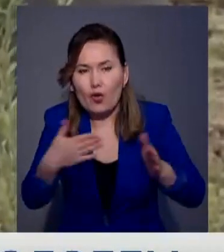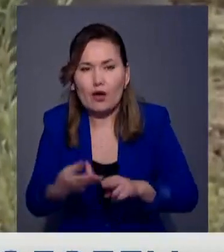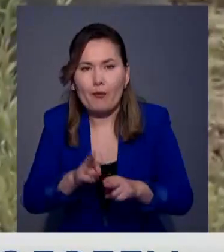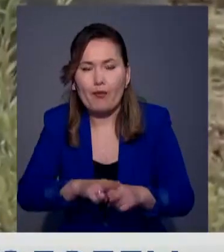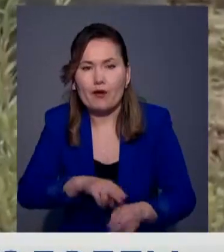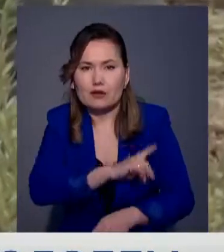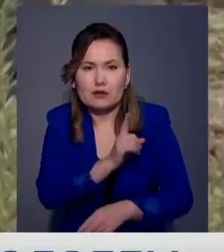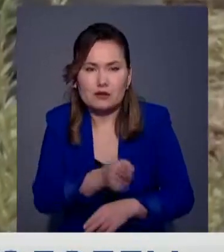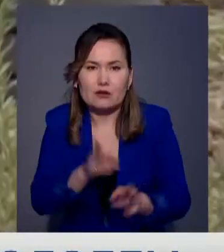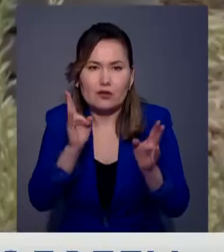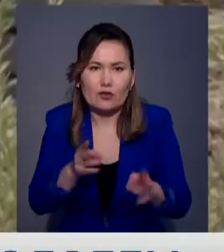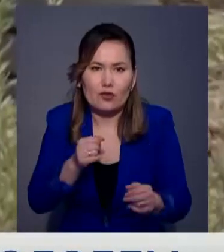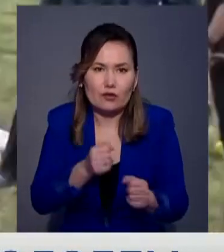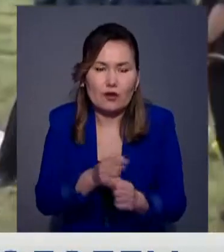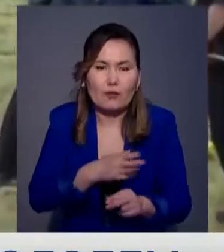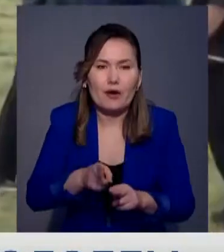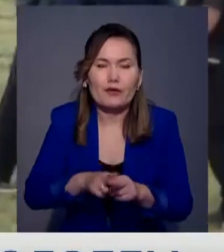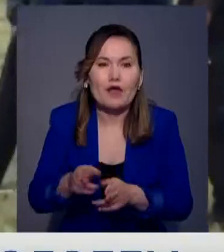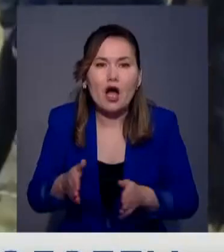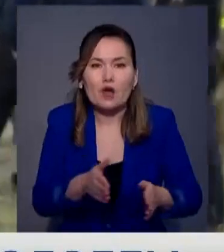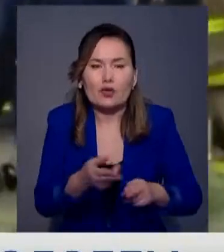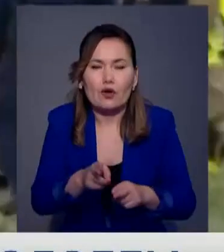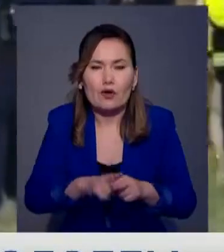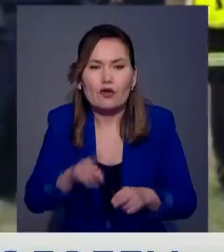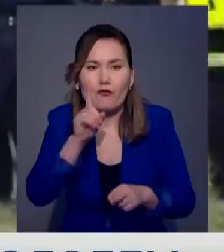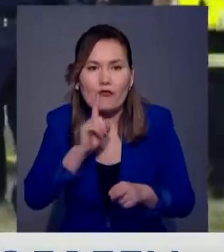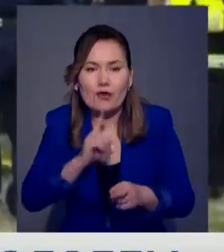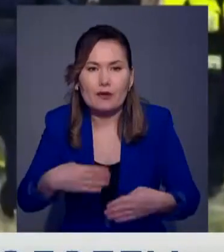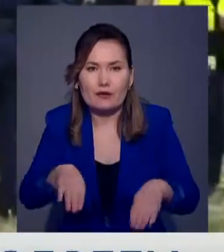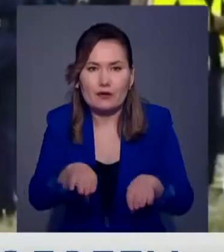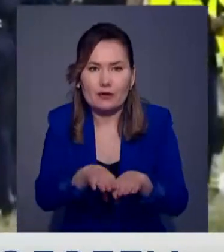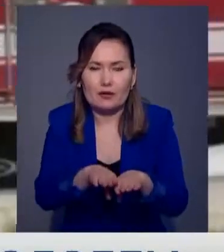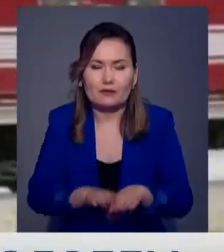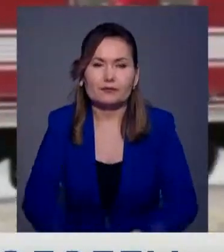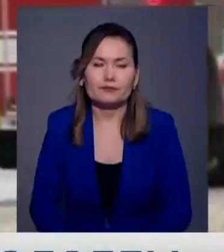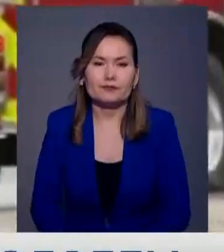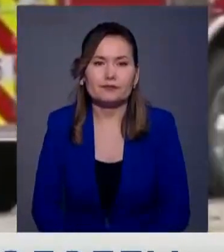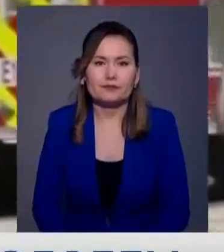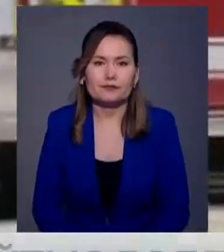артынша аударылса керек. Апат салдарынан тас жолдағы қозғалыс уақытша шектелген.